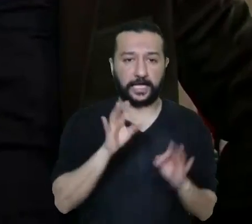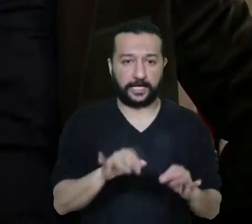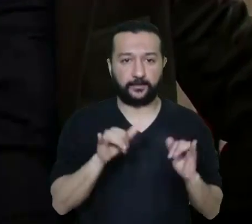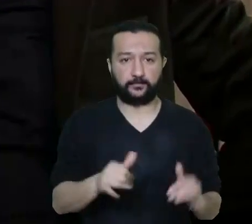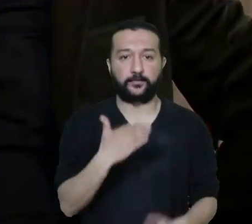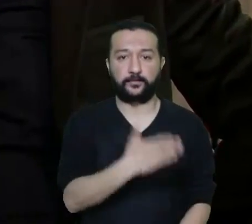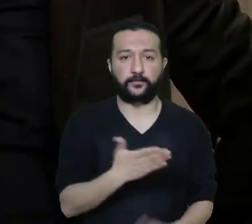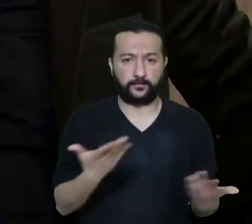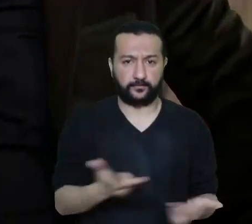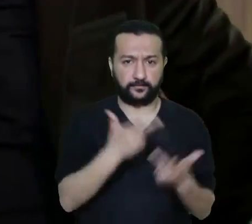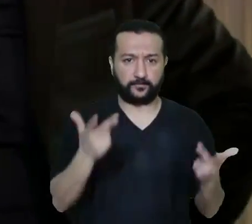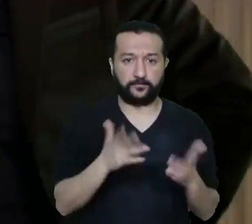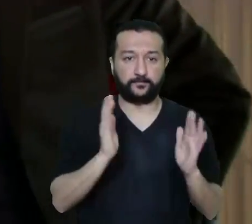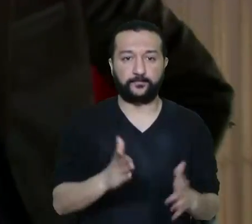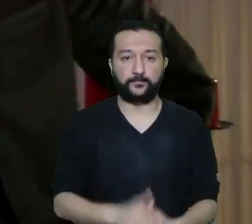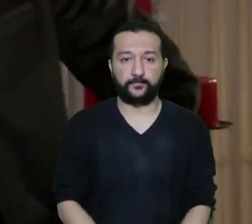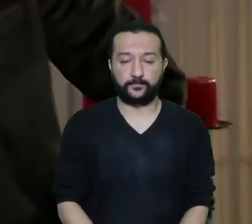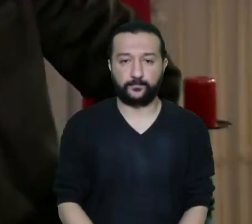Aynen böyle. O derece.